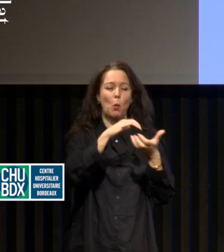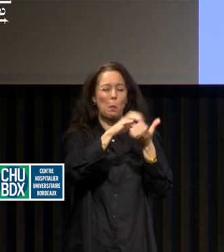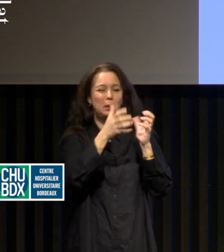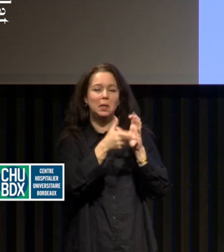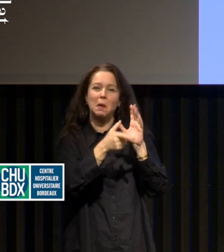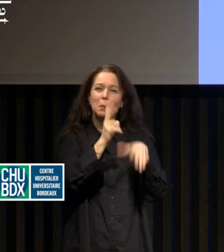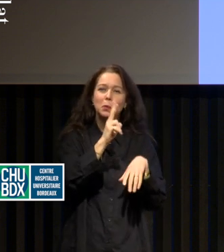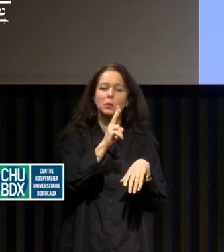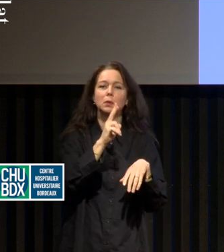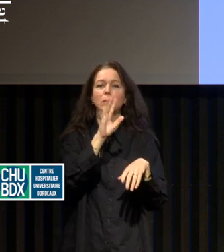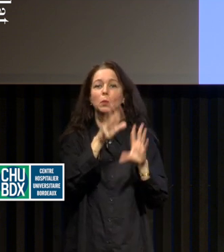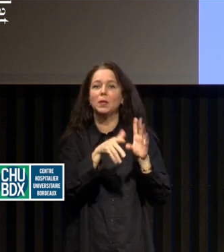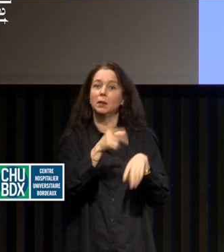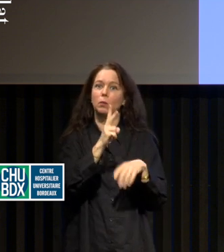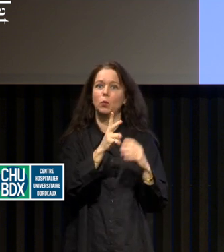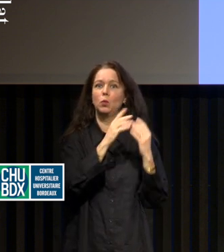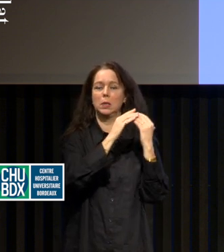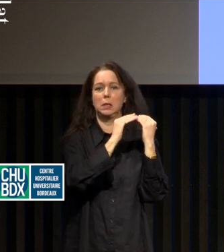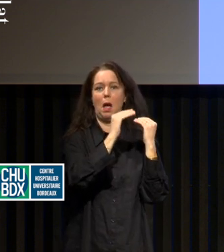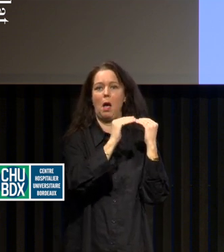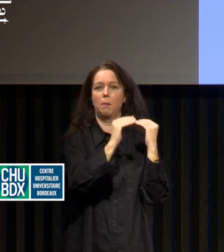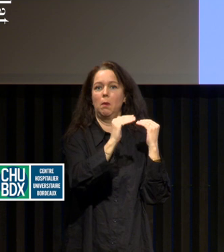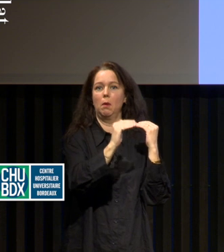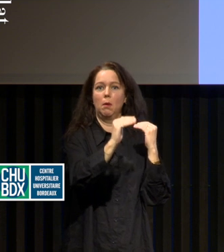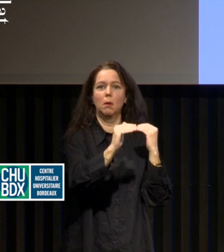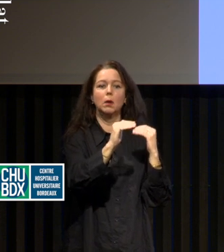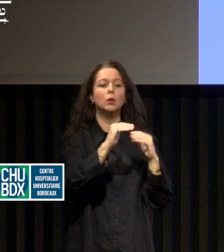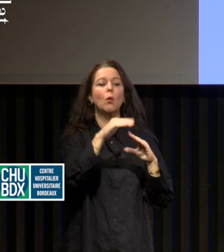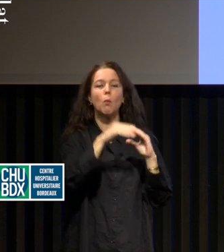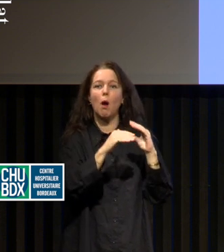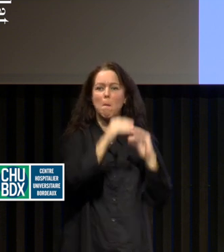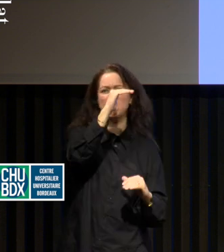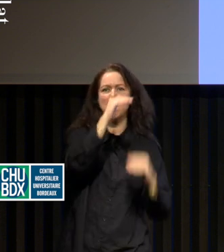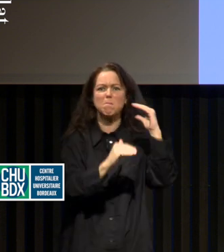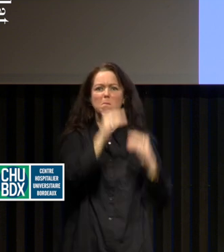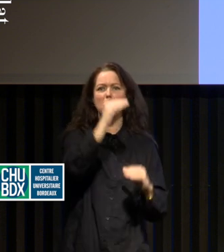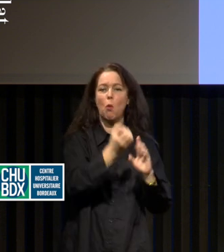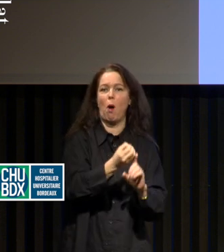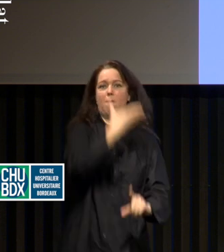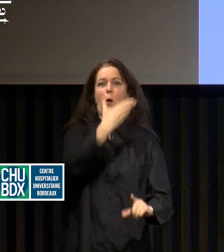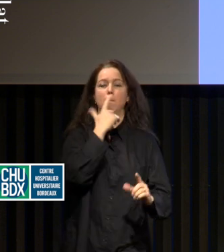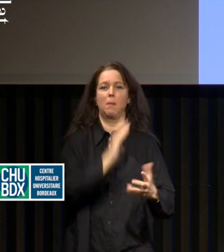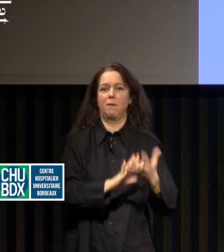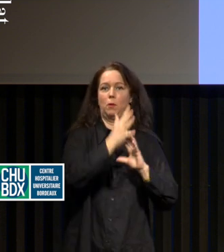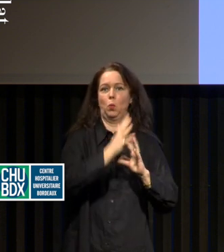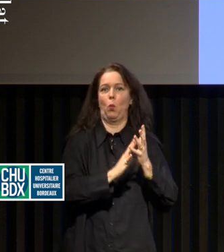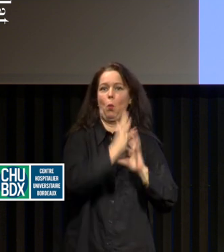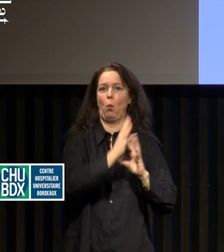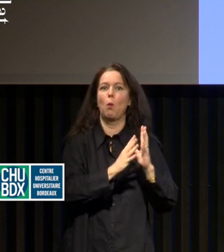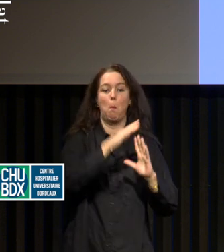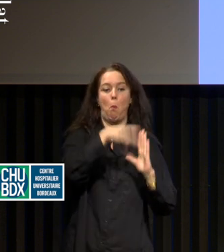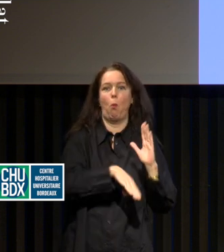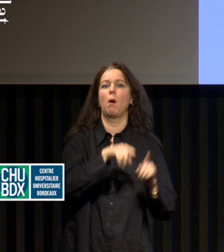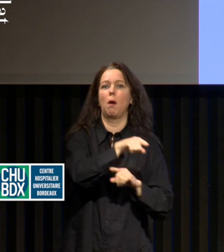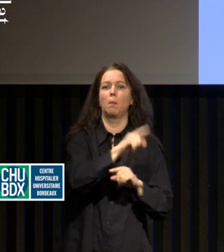on peut penser qu'il est plus stable et qu'il va être moins à même de favoriser et d'envoyer des signaux de l'inflammation qui peuvent favoriser